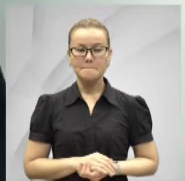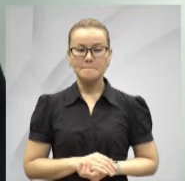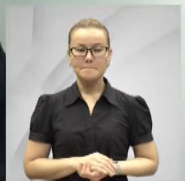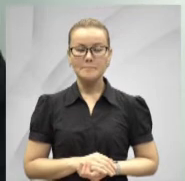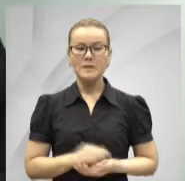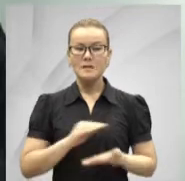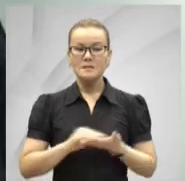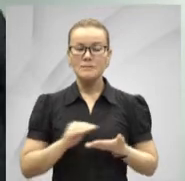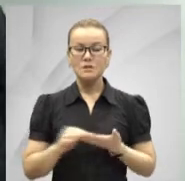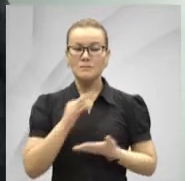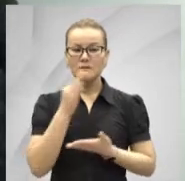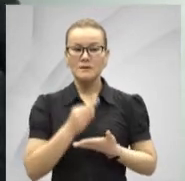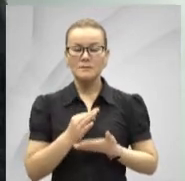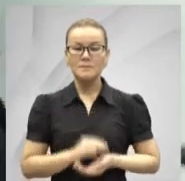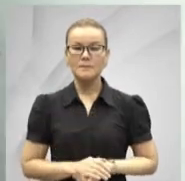Запишем ответ.